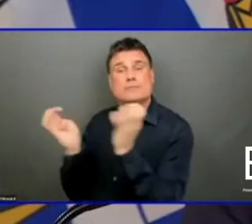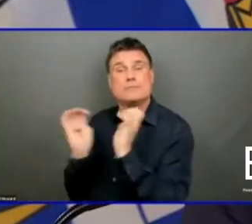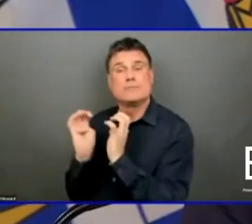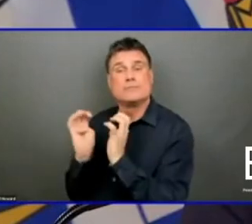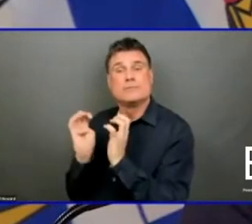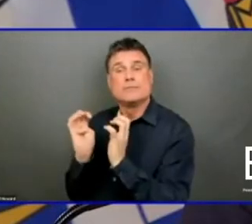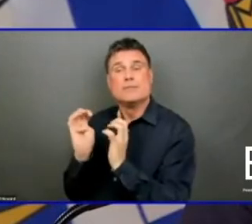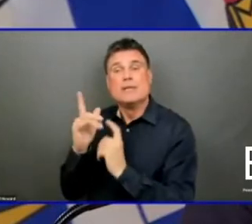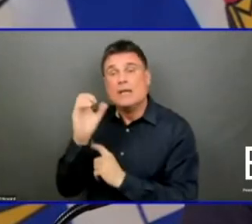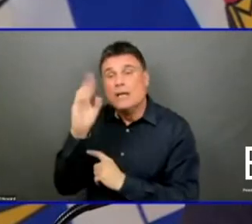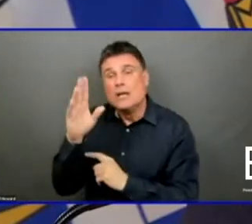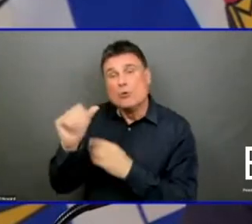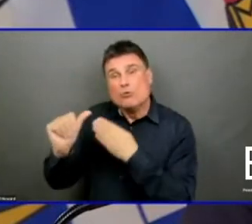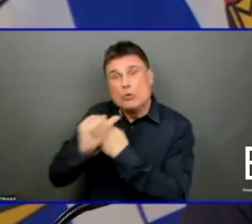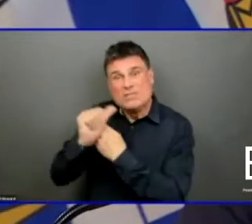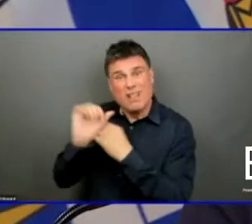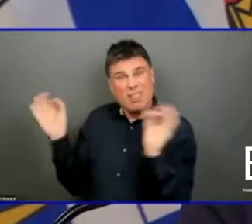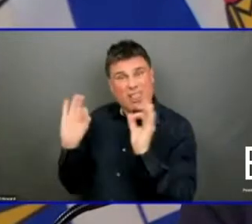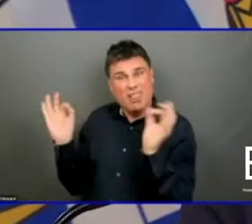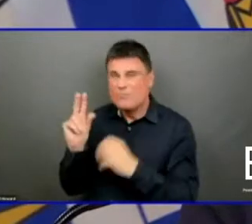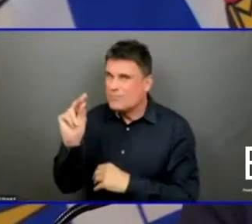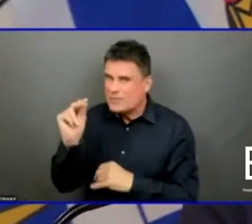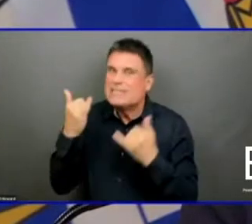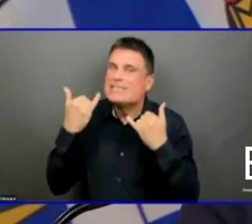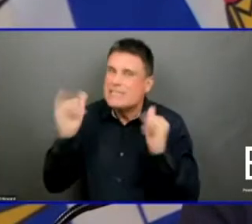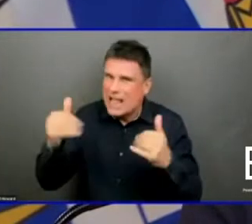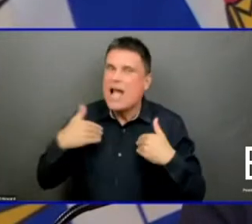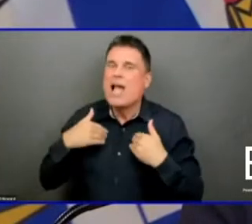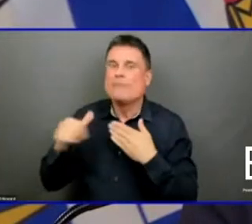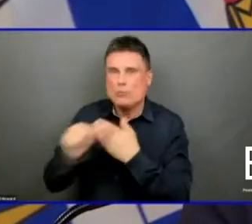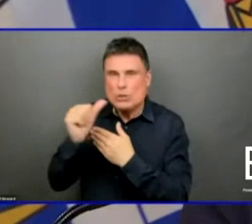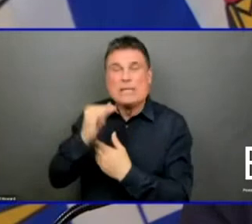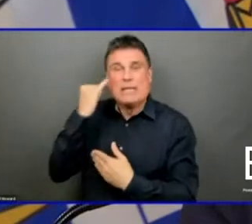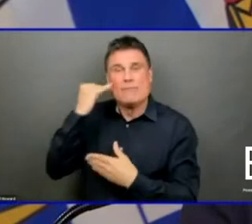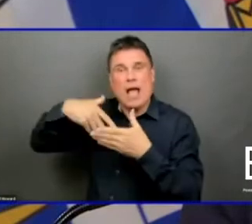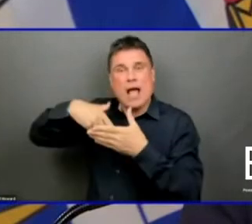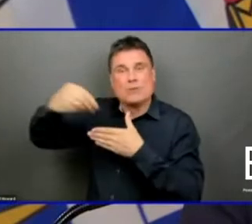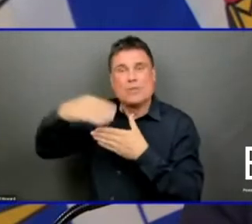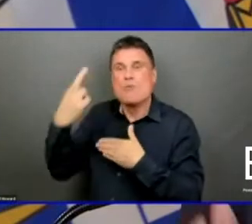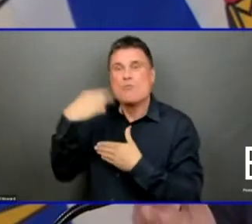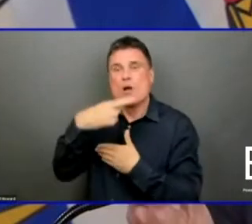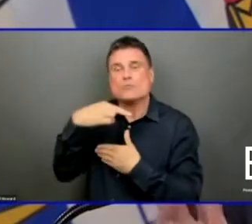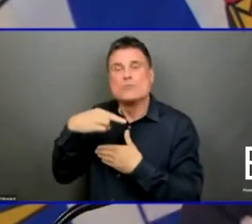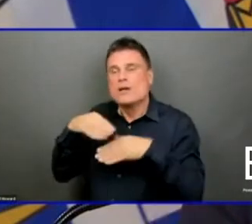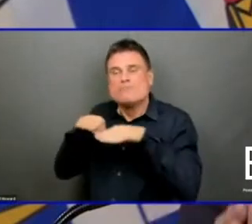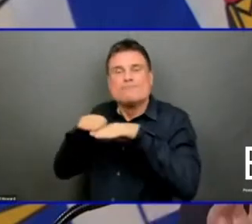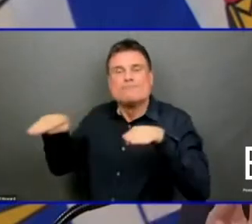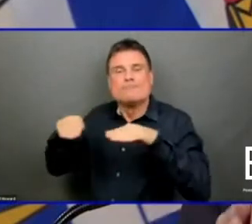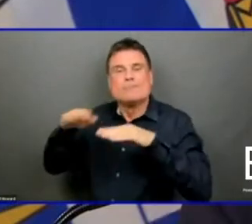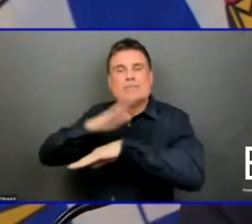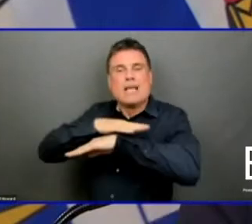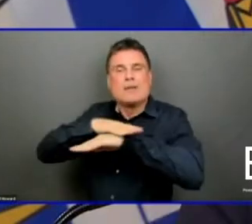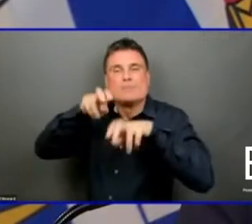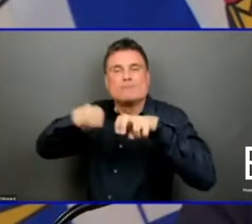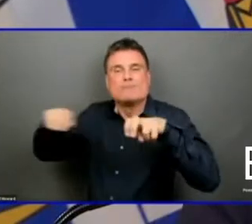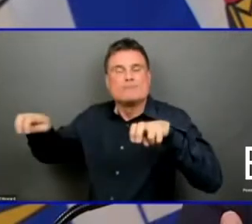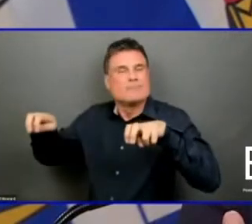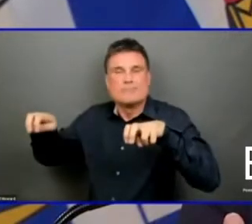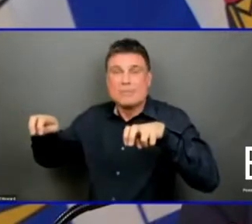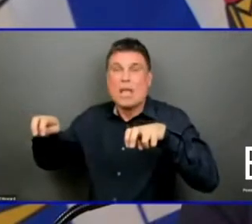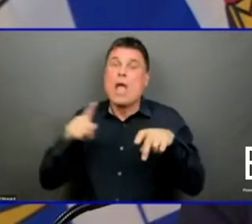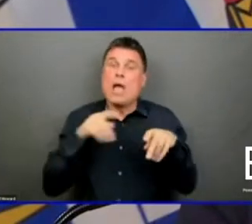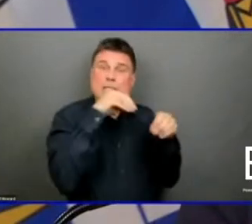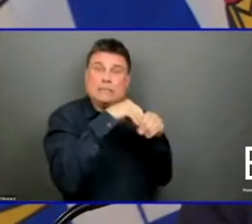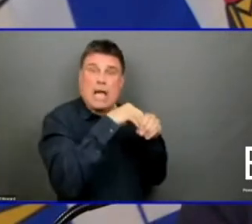we were seeing 所以那个室外的 transmission 风 to 险 larger 相对来 numbers 讲 of 还是 people 比 in 室 those 内少 inside environments. So it is the same